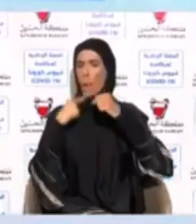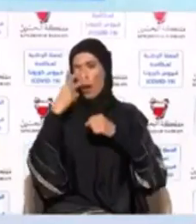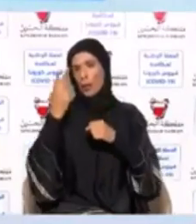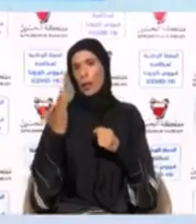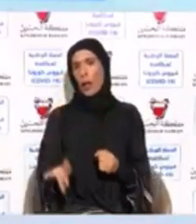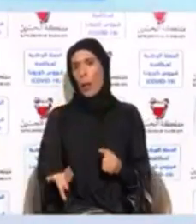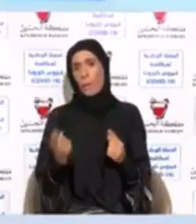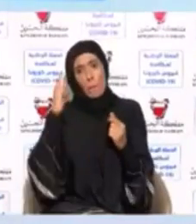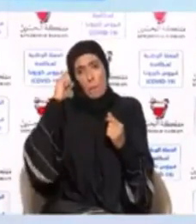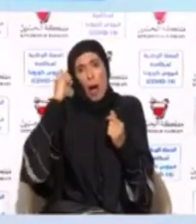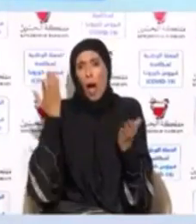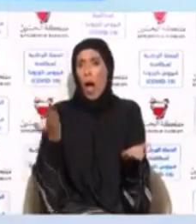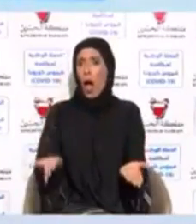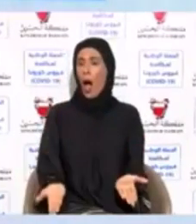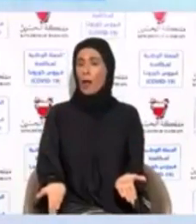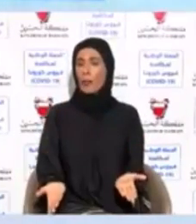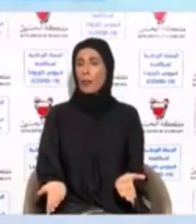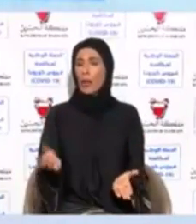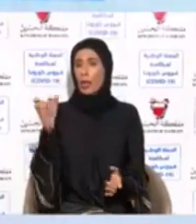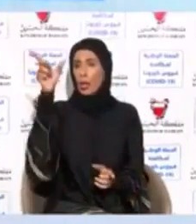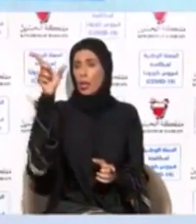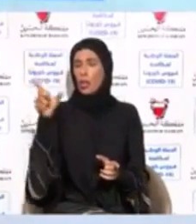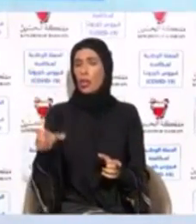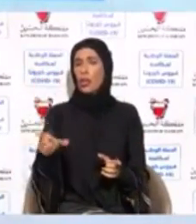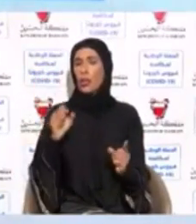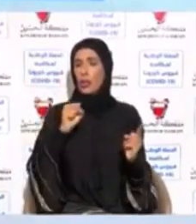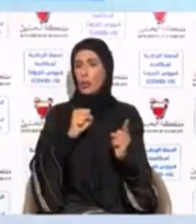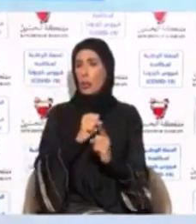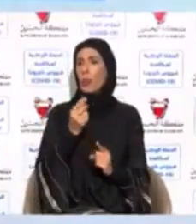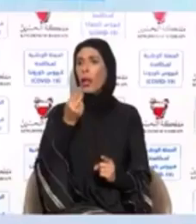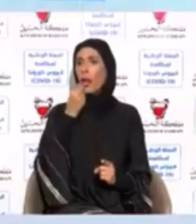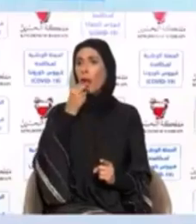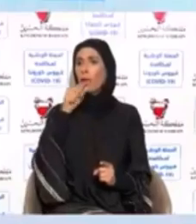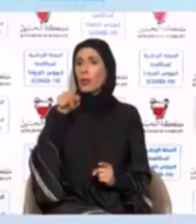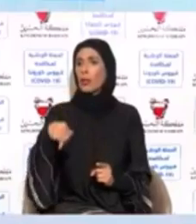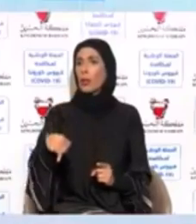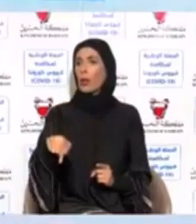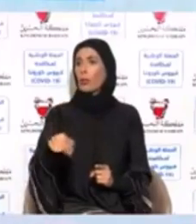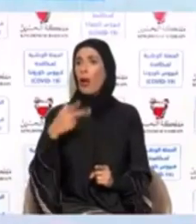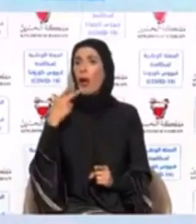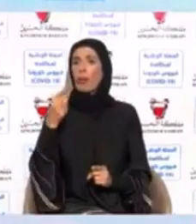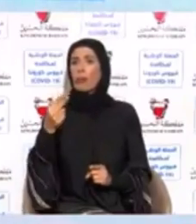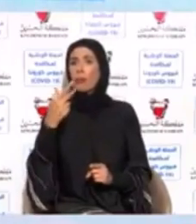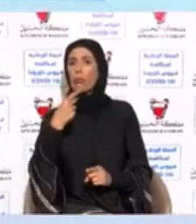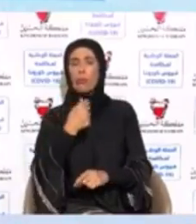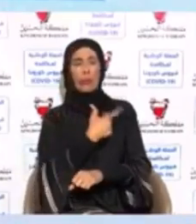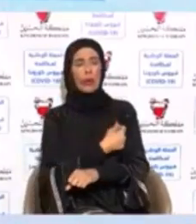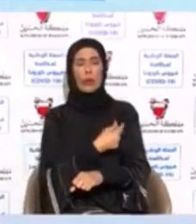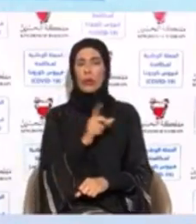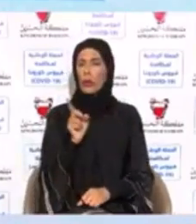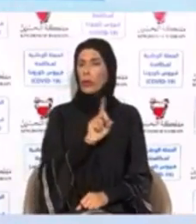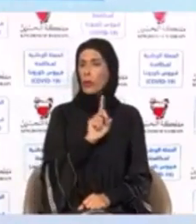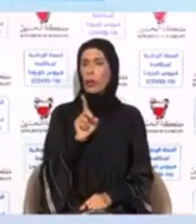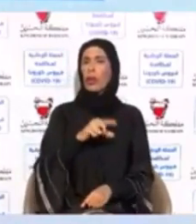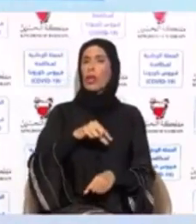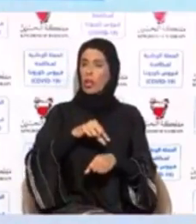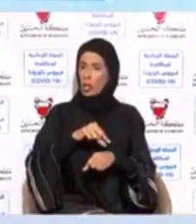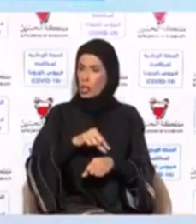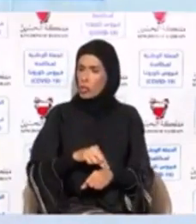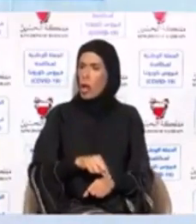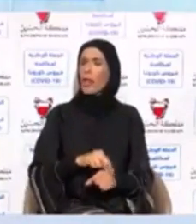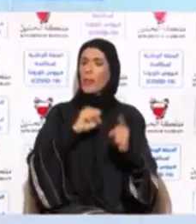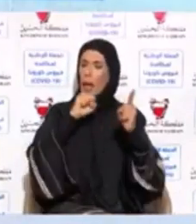من المعقول أن شخص مختص في التغذية يتكلم في أمور التطعيمات؟ فأتوقع لكل إنسان